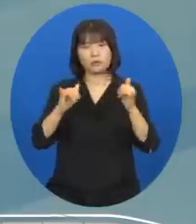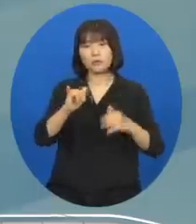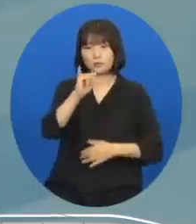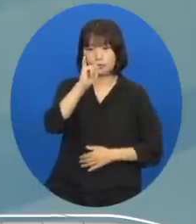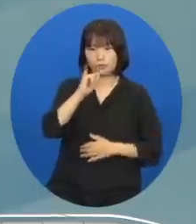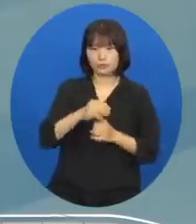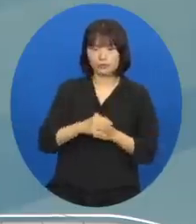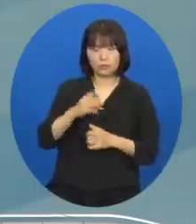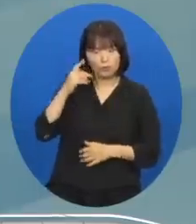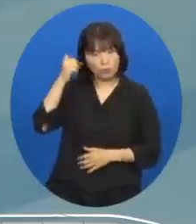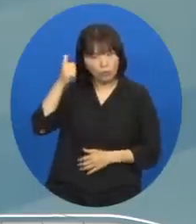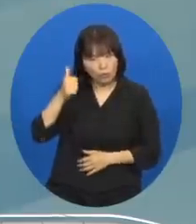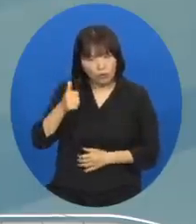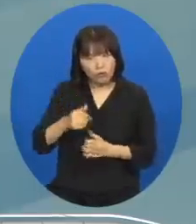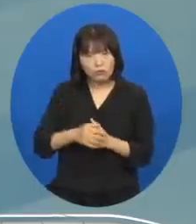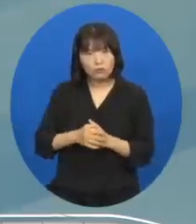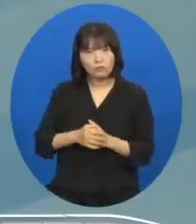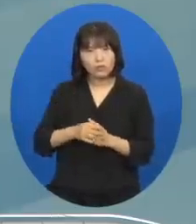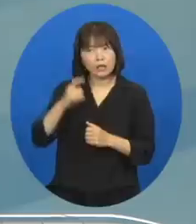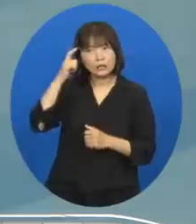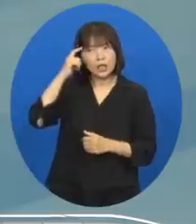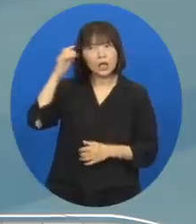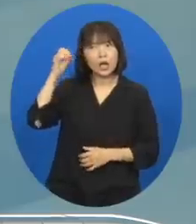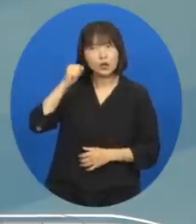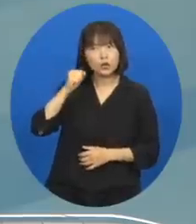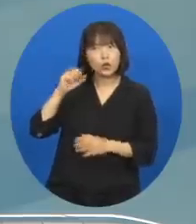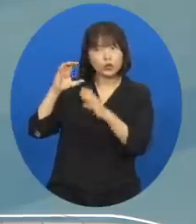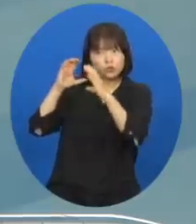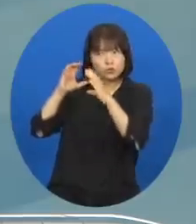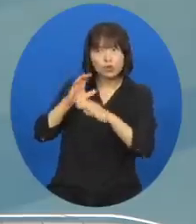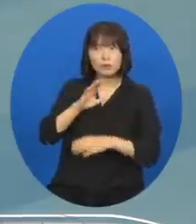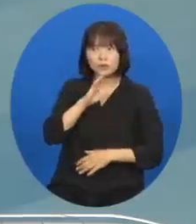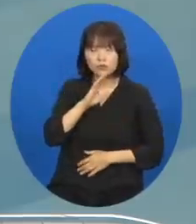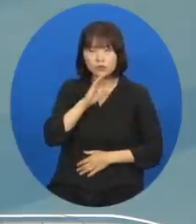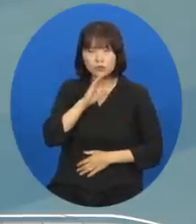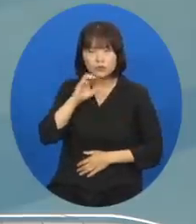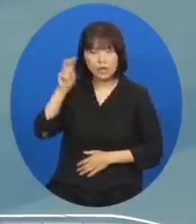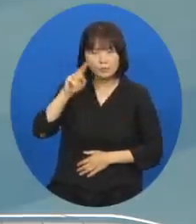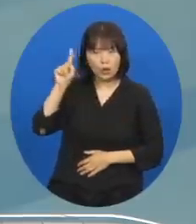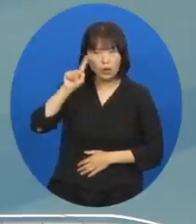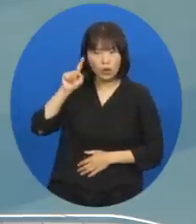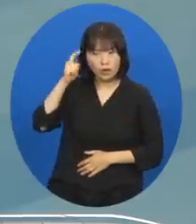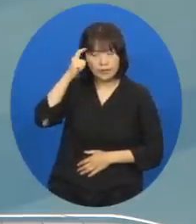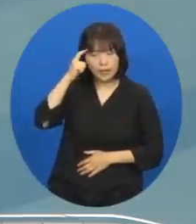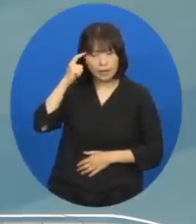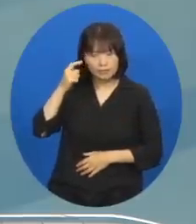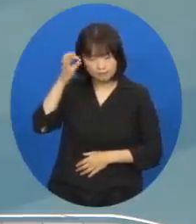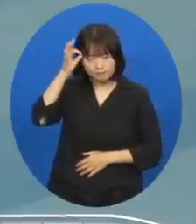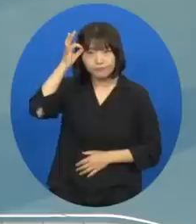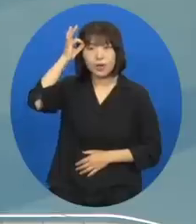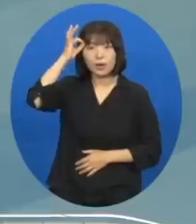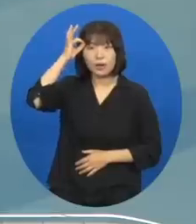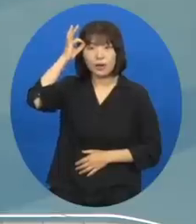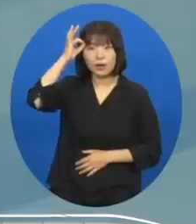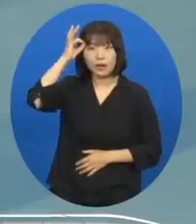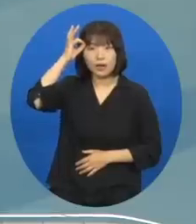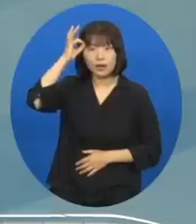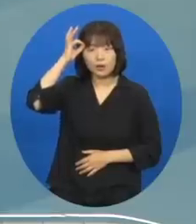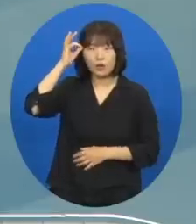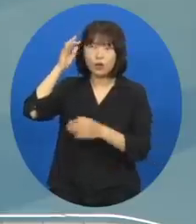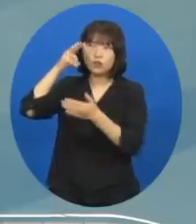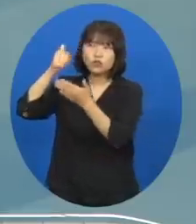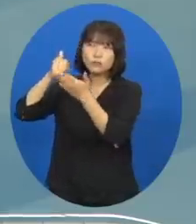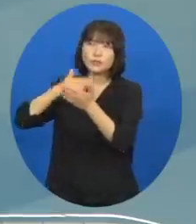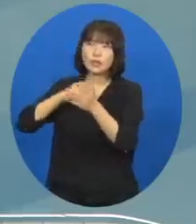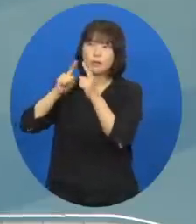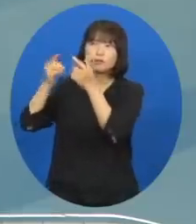아, 목사님 그렇군요. 생각으로 듣는 거군요. 갑자기 어떤 생각이 떠오르는 그런 방식으로 주님이 내게